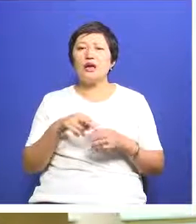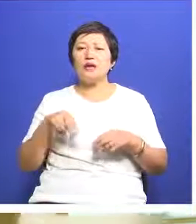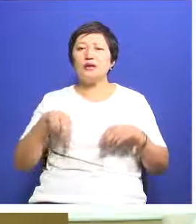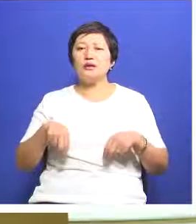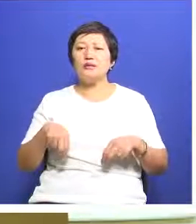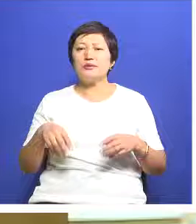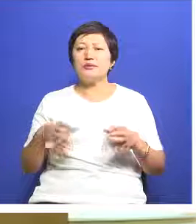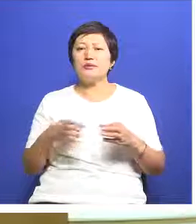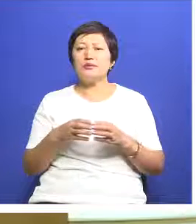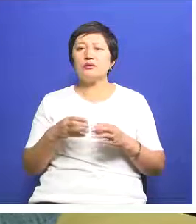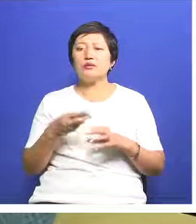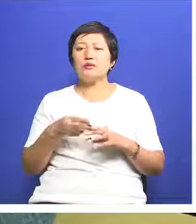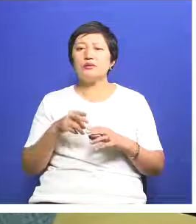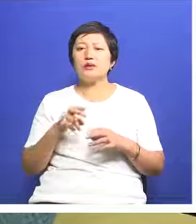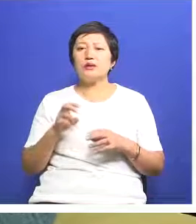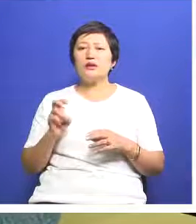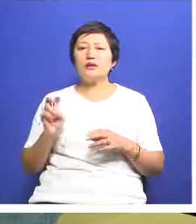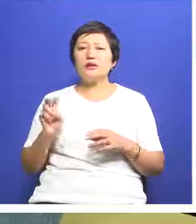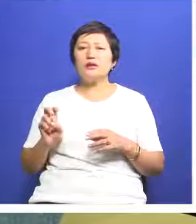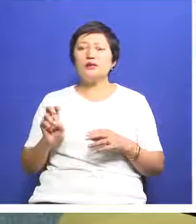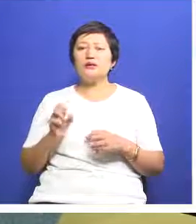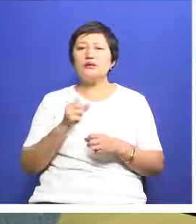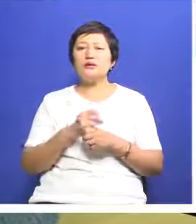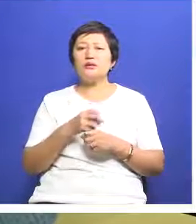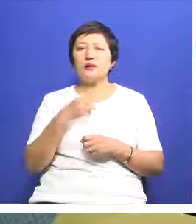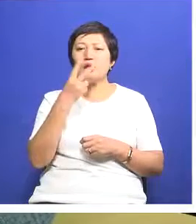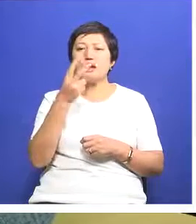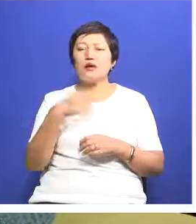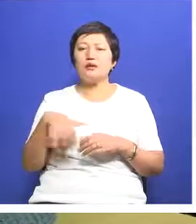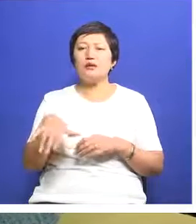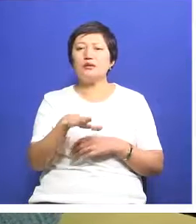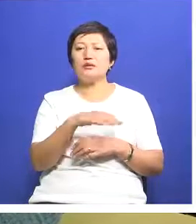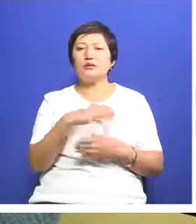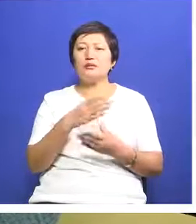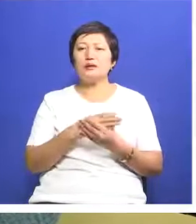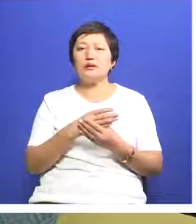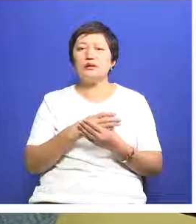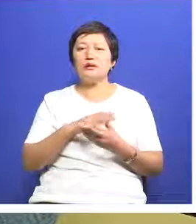Депутаттын колдоо менен осу креслого жайгашкан акимди бүгүндө калк колдой ма?